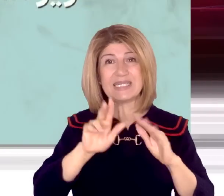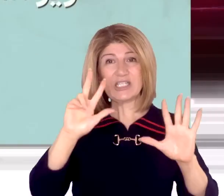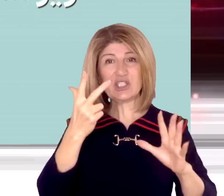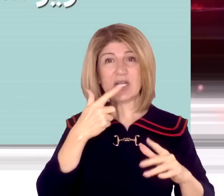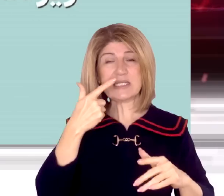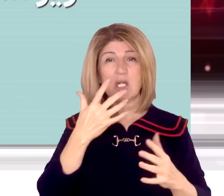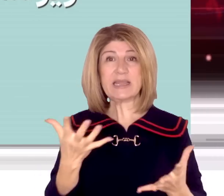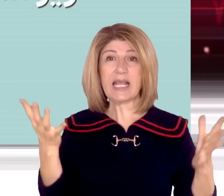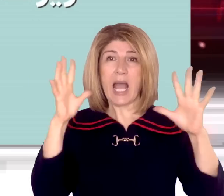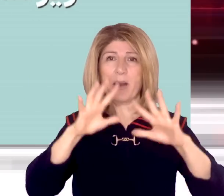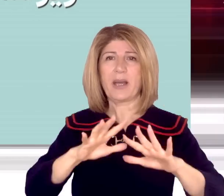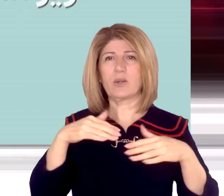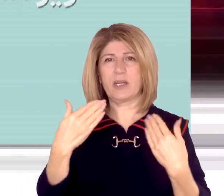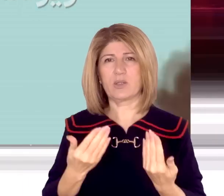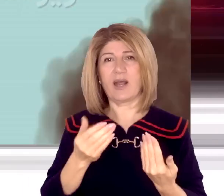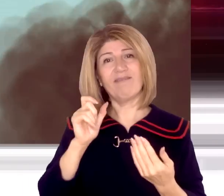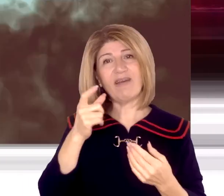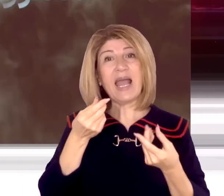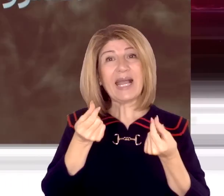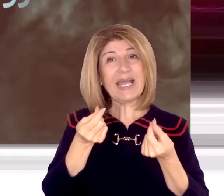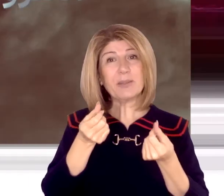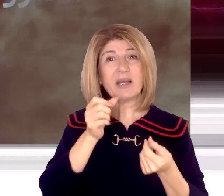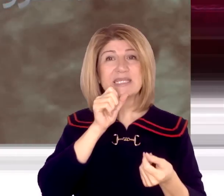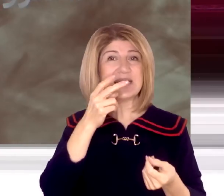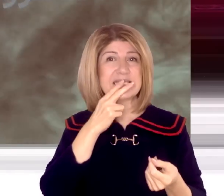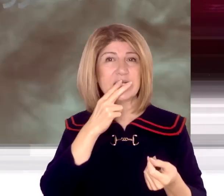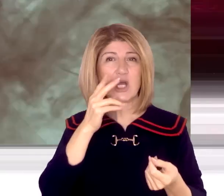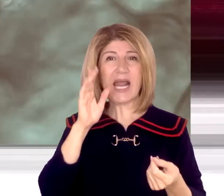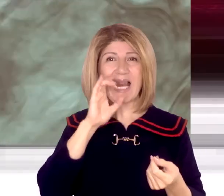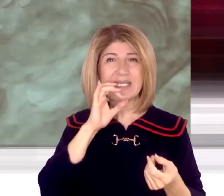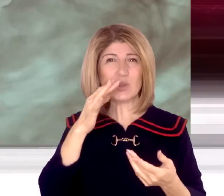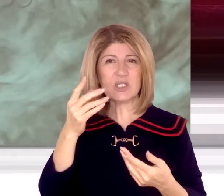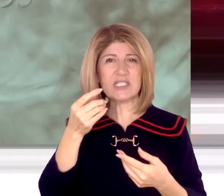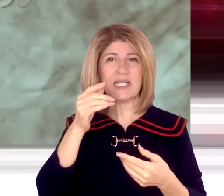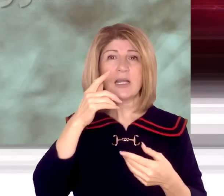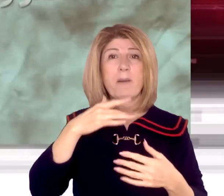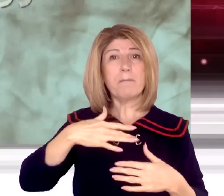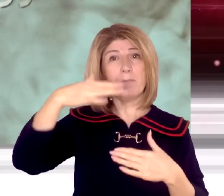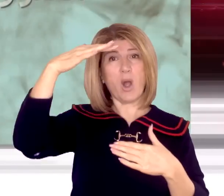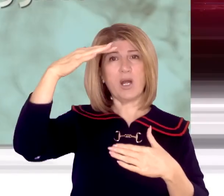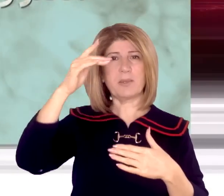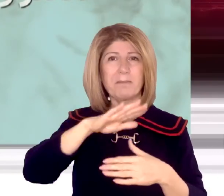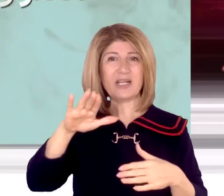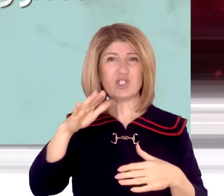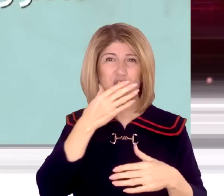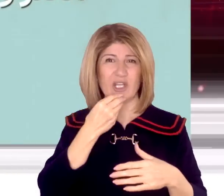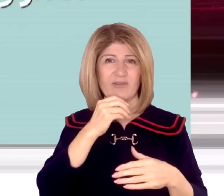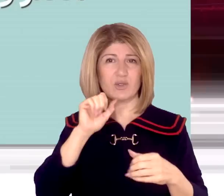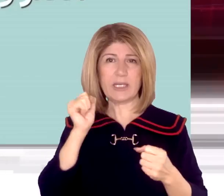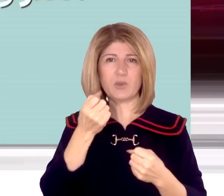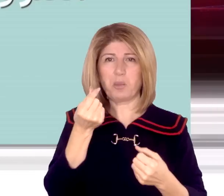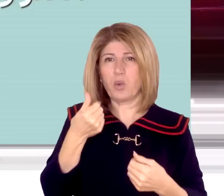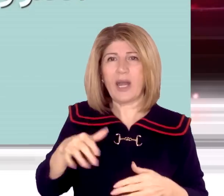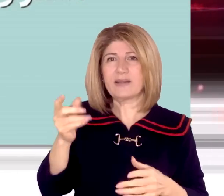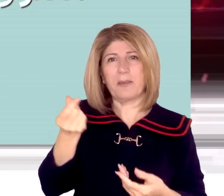به زیر 18 ساله‌ها رو 10 برابر بکنن. و قیمت سیگار الکترونیکی یه بار مصرف رو ببرن بالا که با پول